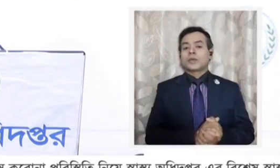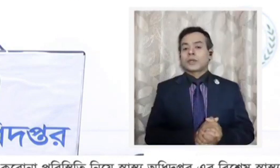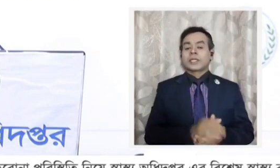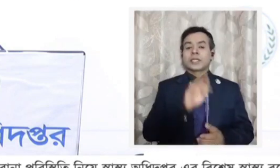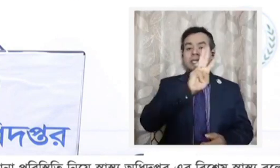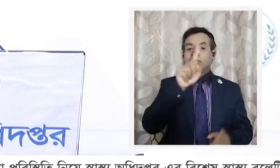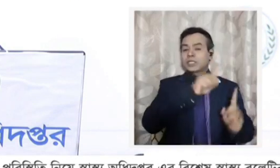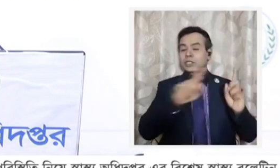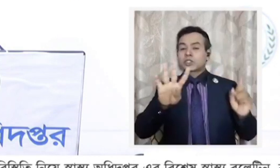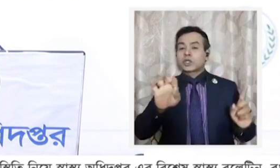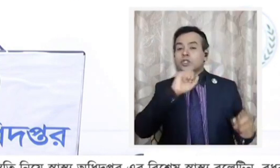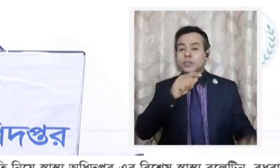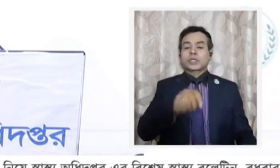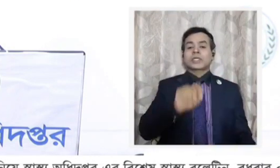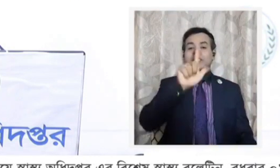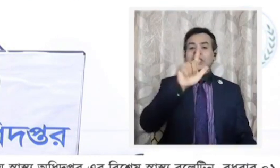51 থেকে 60 বছরের 28.81%,